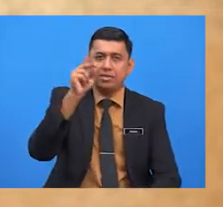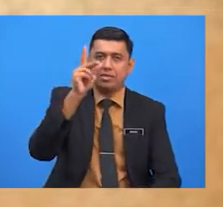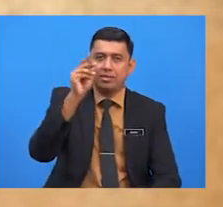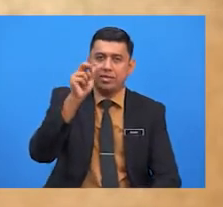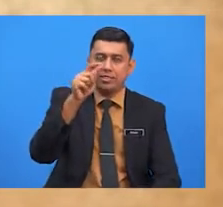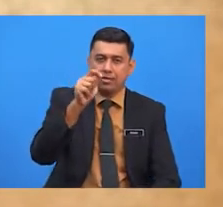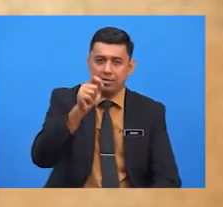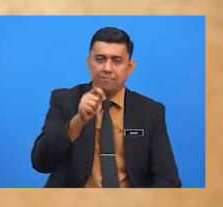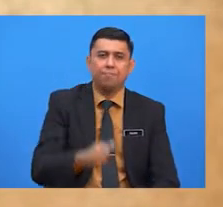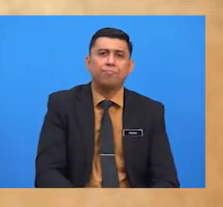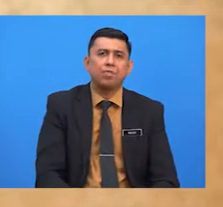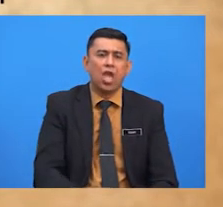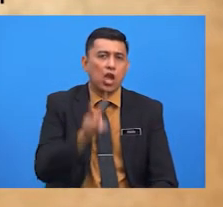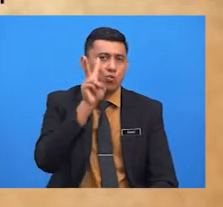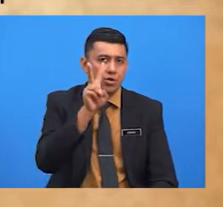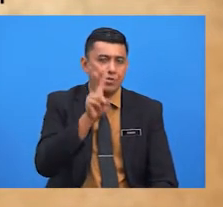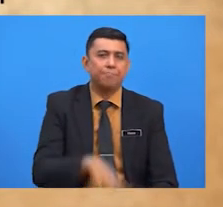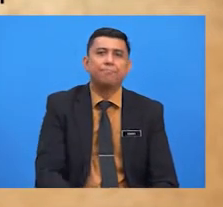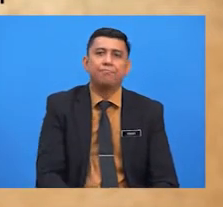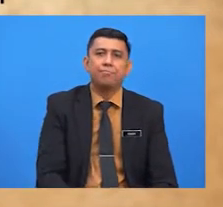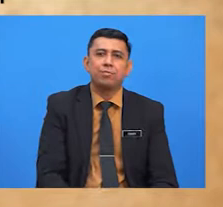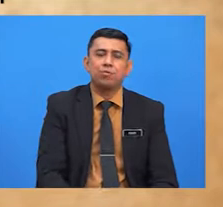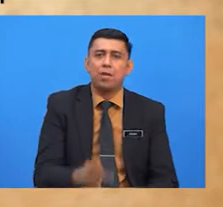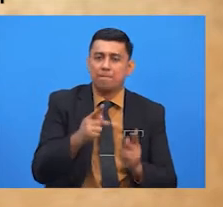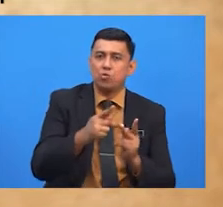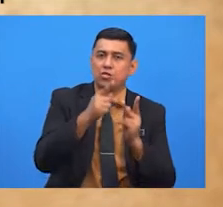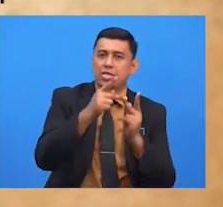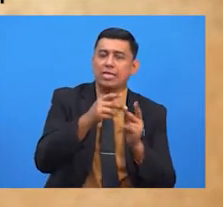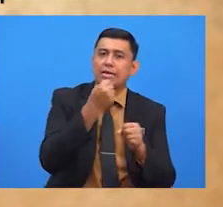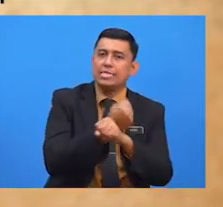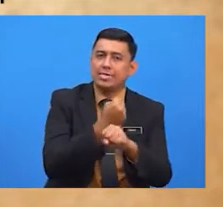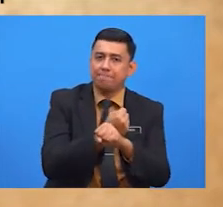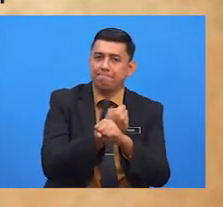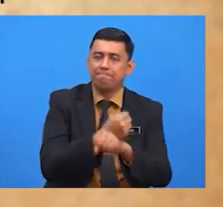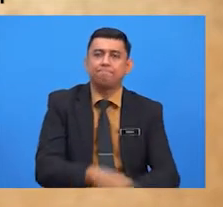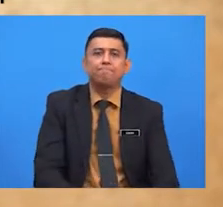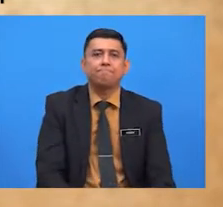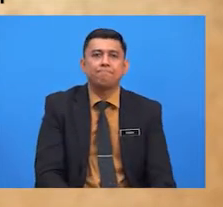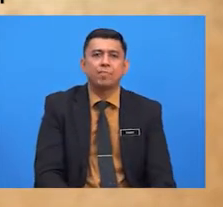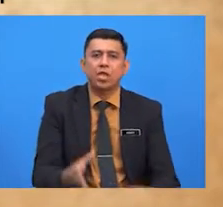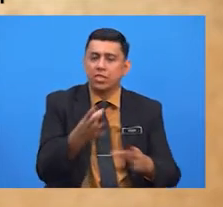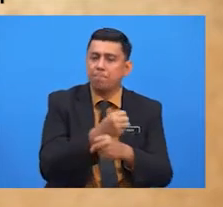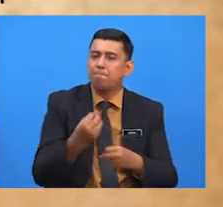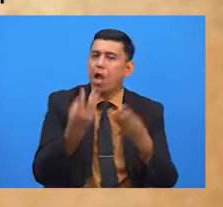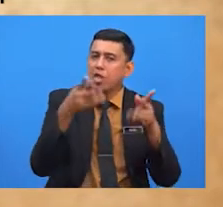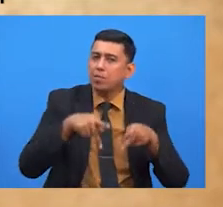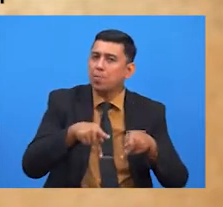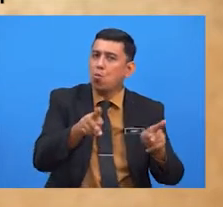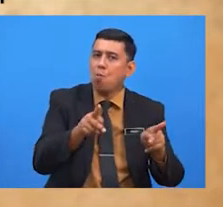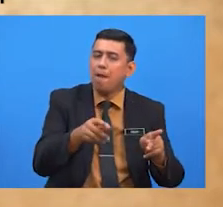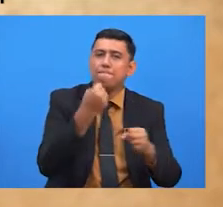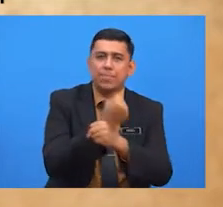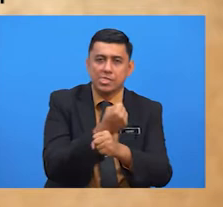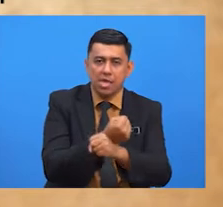Ciri yang kedua ialah pengkhususan pekerjaan. Terdapat banyak peluang